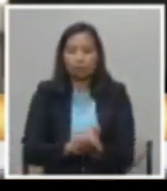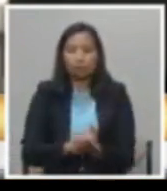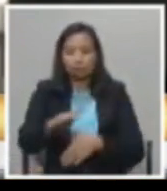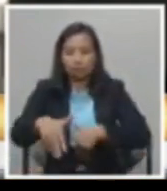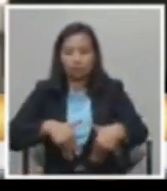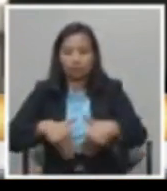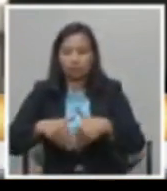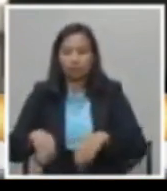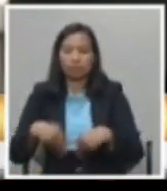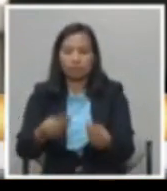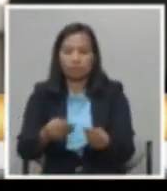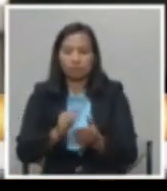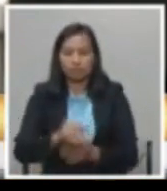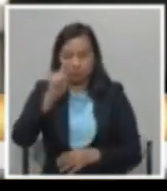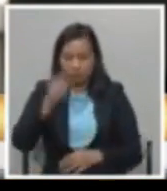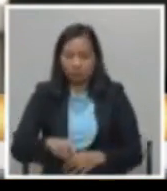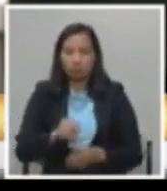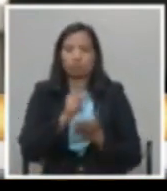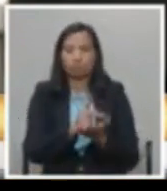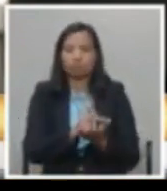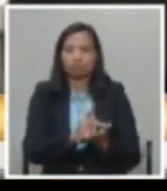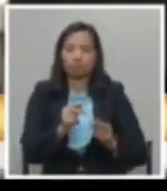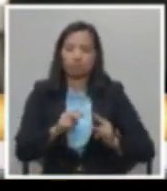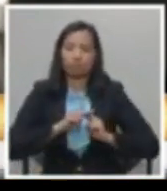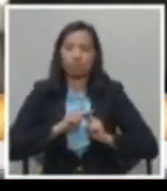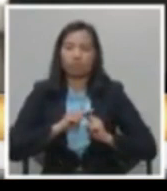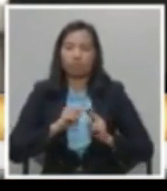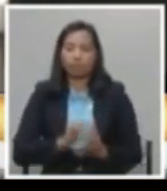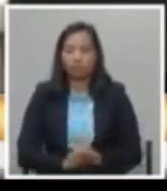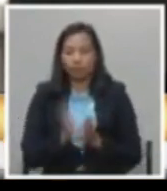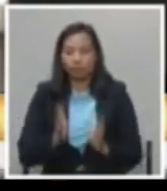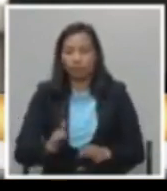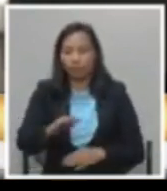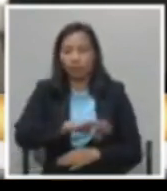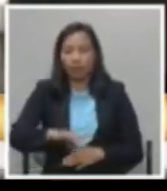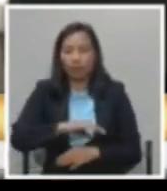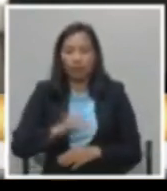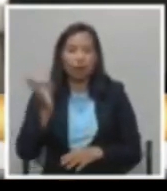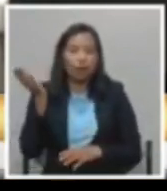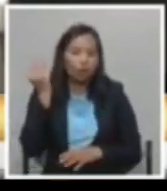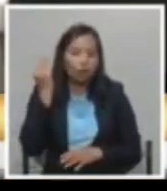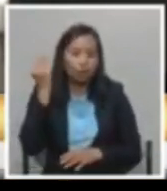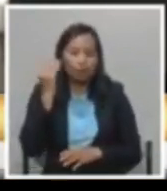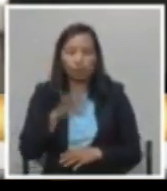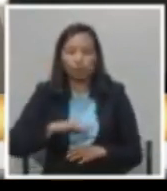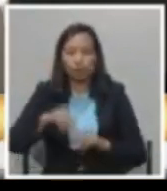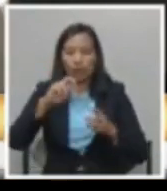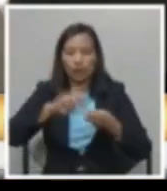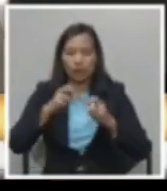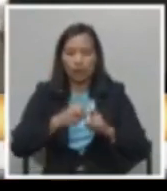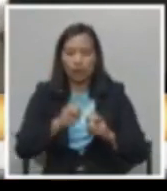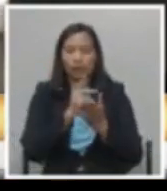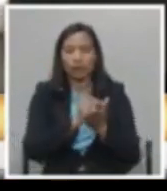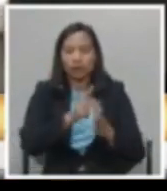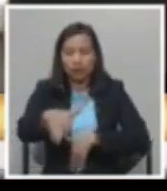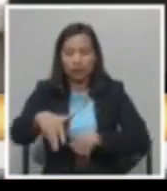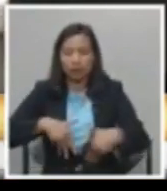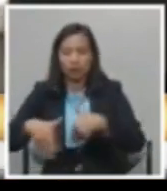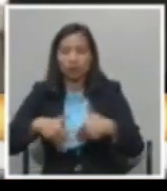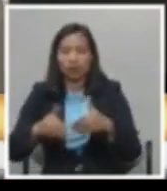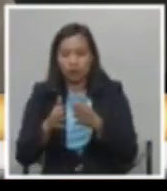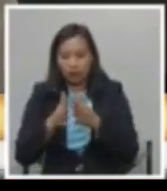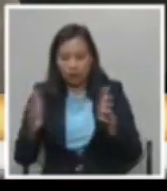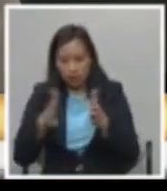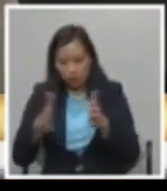ไปให้พี่น้องประชาชนที่ต้องเป็นผู้กู้ยืมแทนซึ่งณวันนี้พวกเราก็ฟังกันมาเยอะแล้วนะครับว่าปัญหาหนี้สินของพี่น้องประชาชนเนี่ยเยอะม